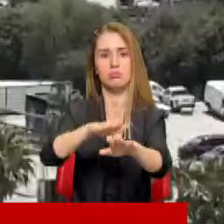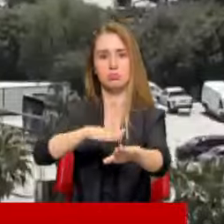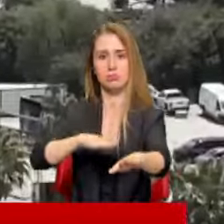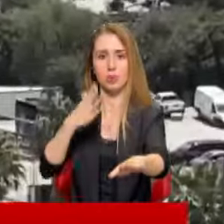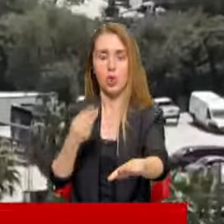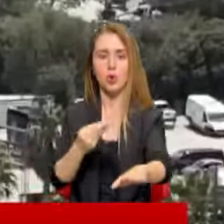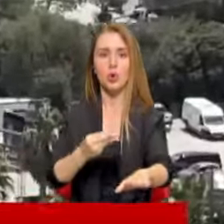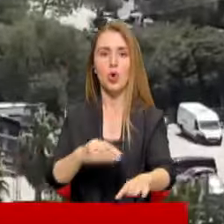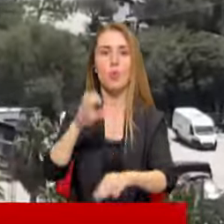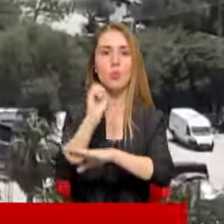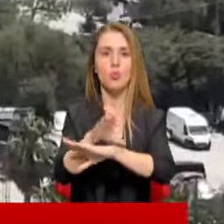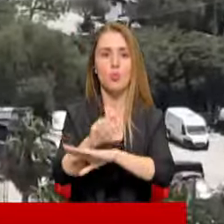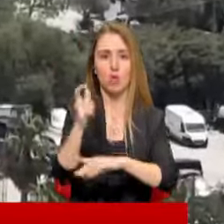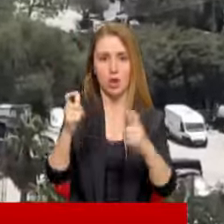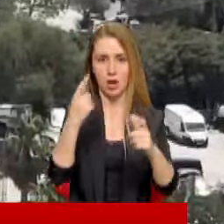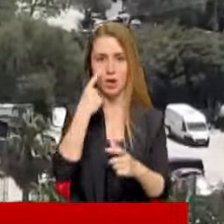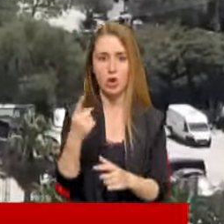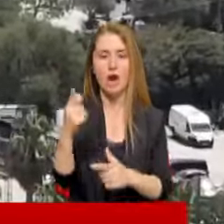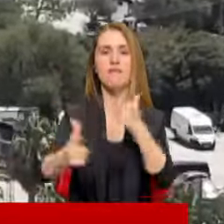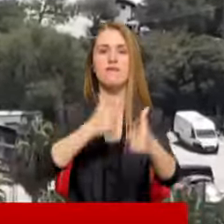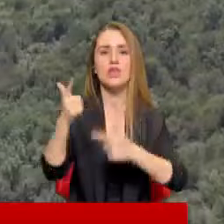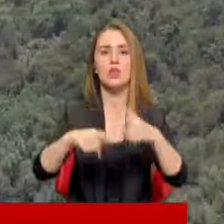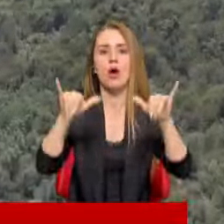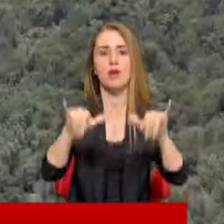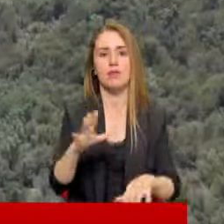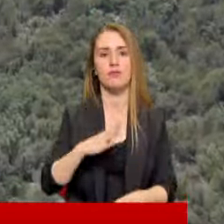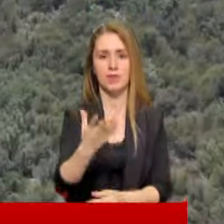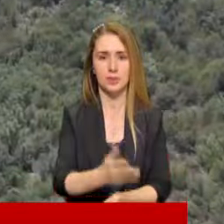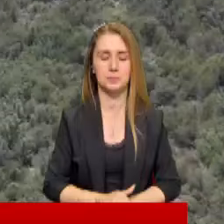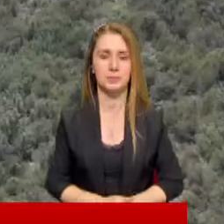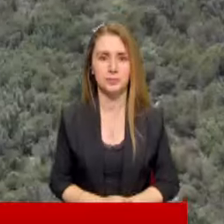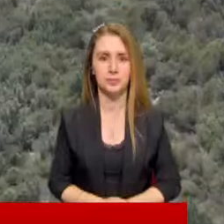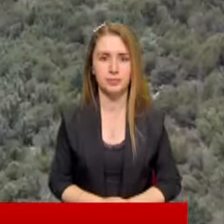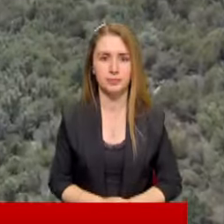oluştu. Muğla'nın birçok ilçesinde görüntüler benzerdi.